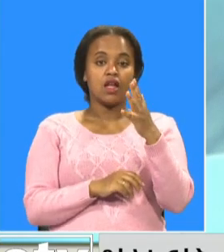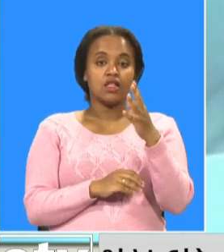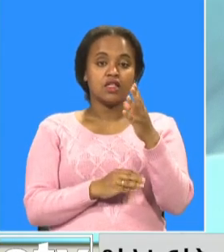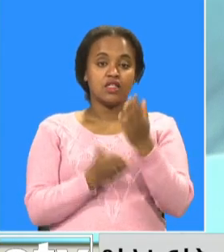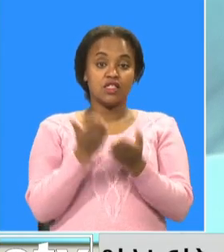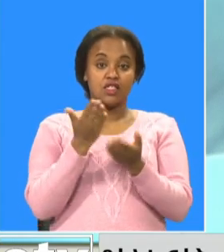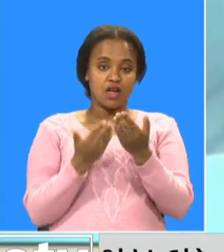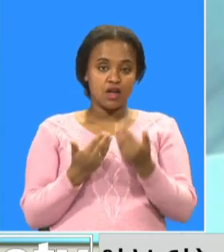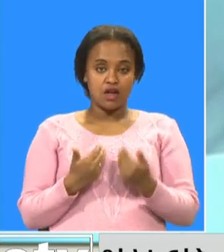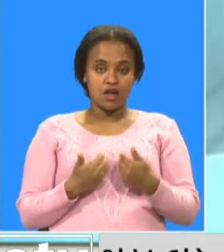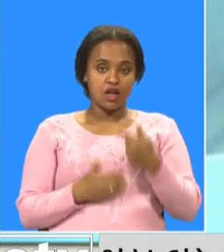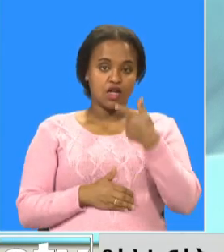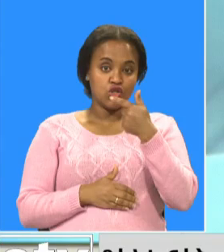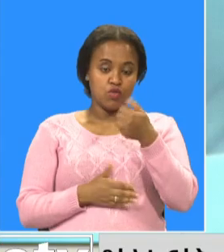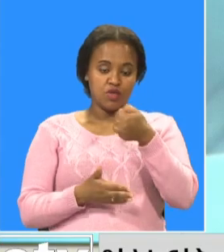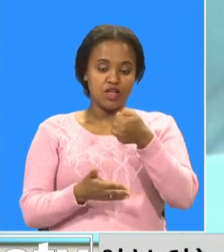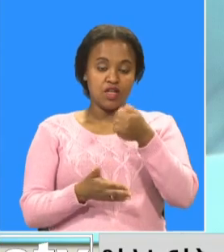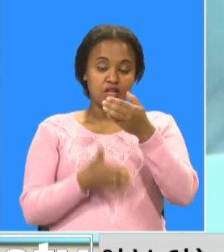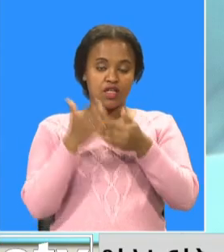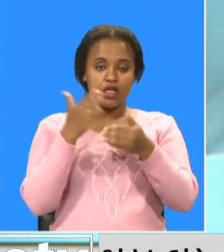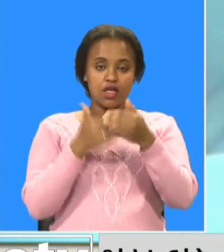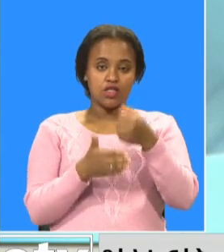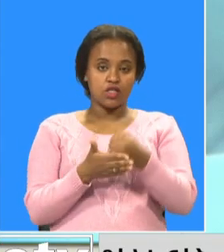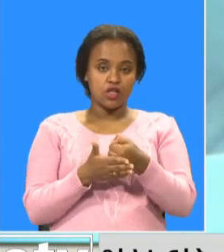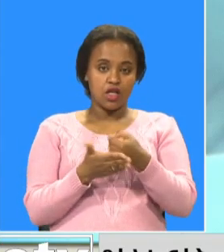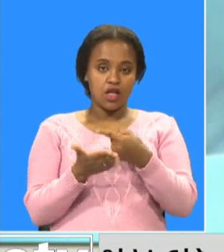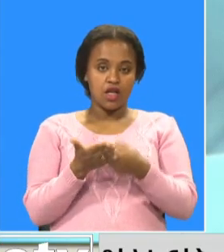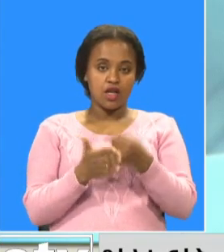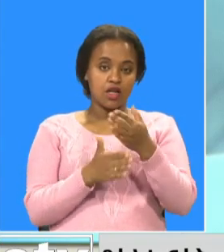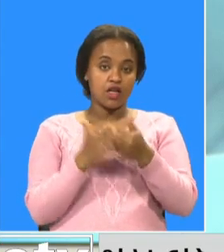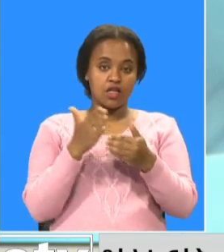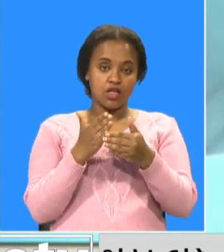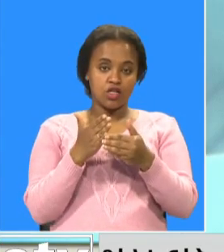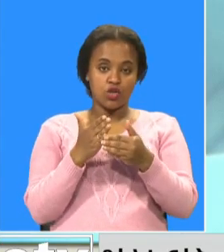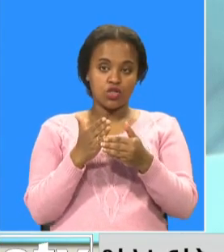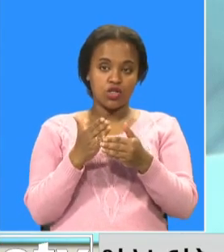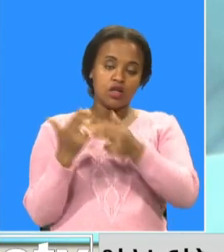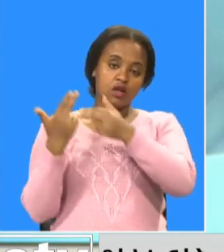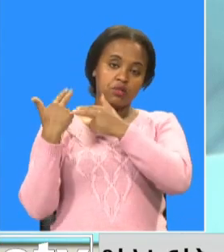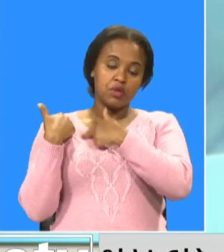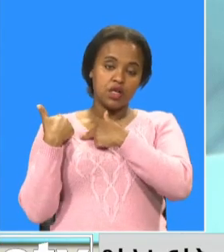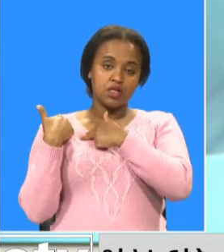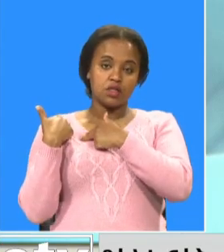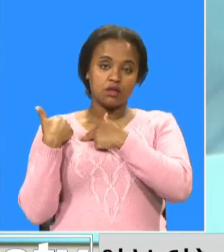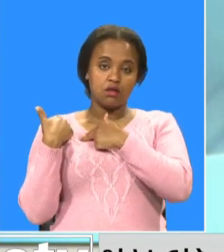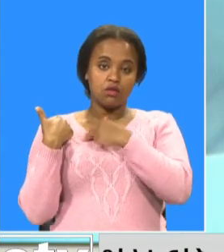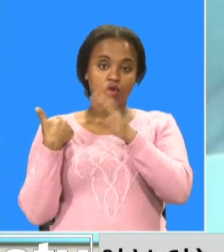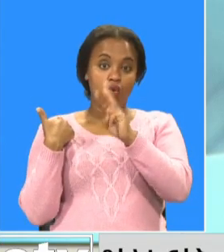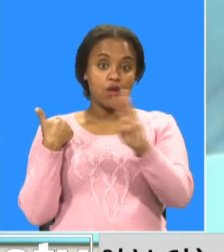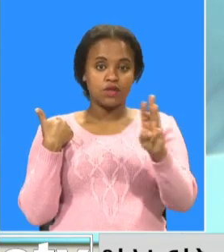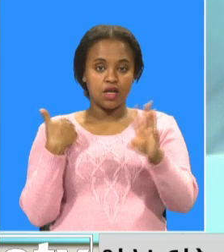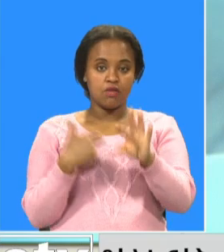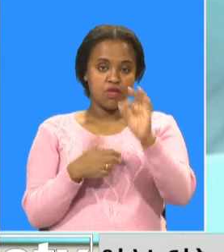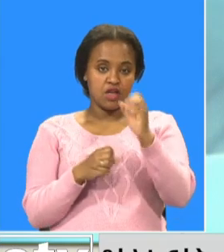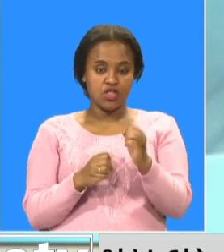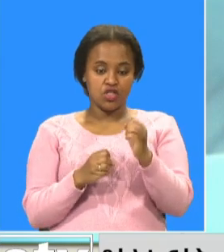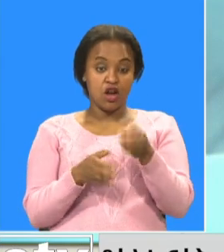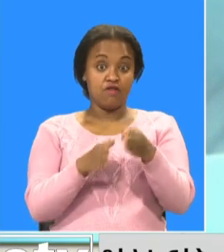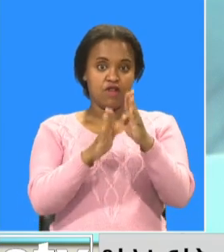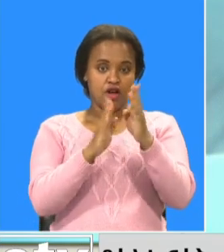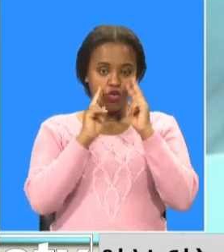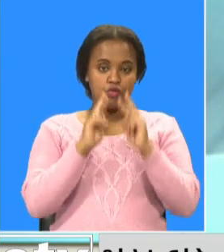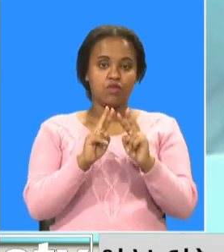አላቸው የሚለውን ደረጃ ጸድቋል። ይሄንን ከኢትዮጵያ ደረጃዎች ባለስልጣን ዌብሳይት ማግኔት ይቻላል። ፈቃዱን በተመለከተ